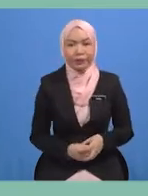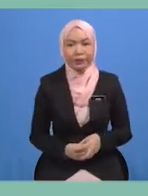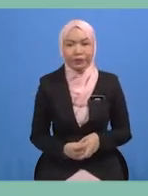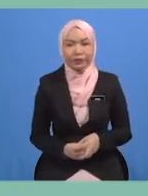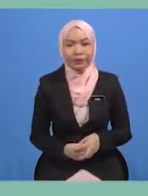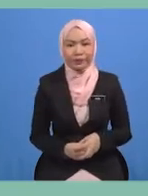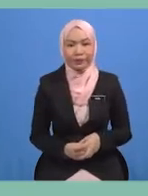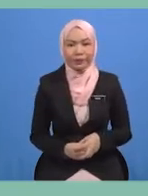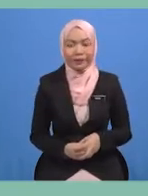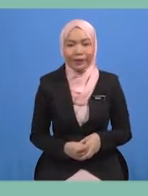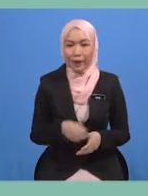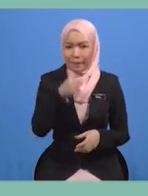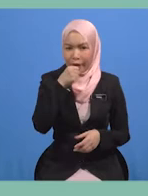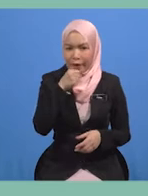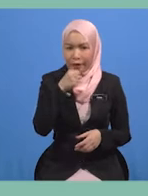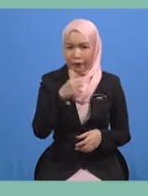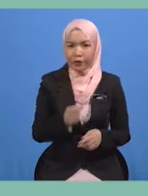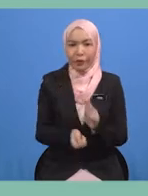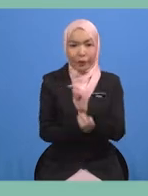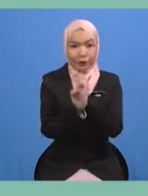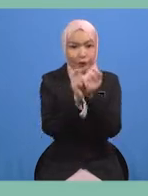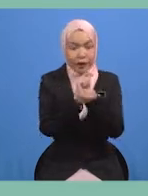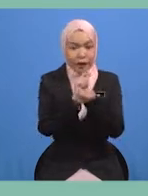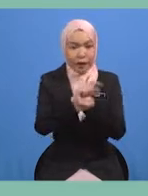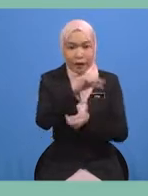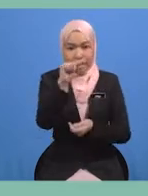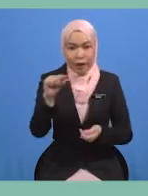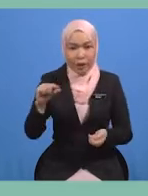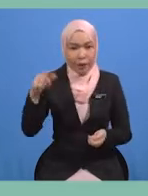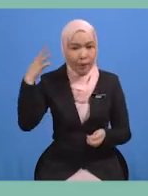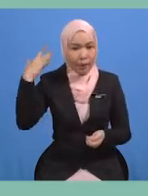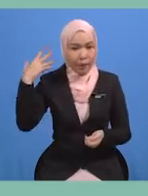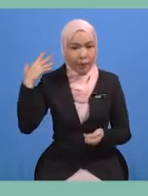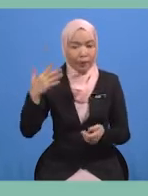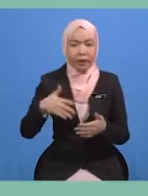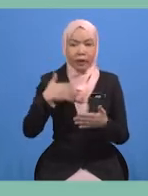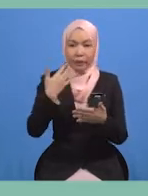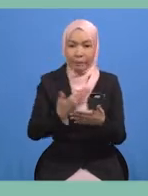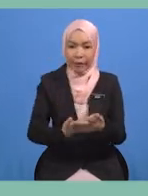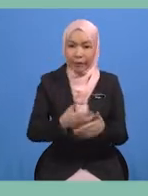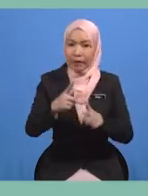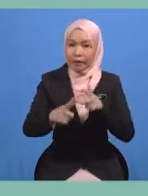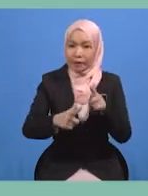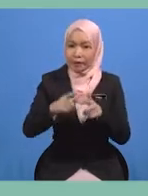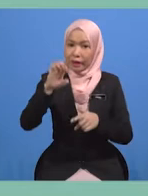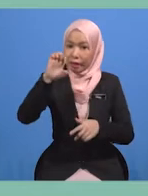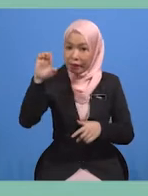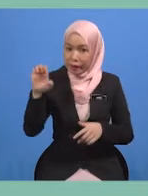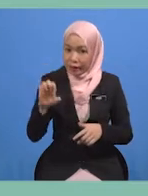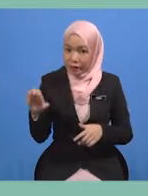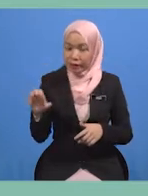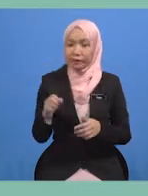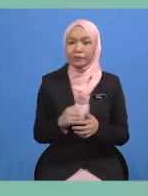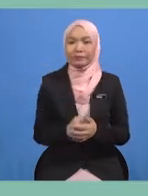Kemudian, mikrofon menukarkan gelombang bunyi kepada isyarat elektrik.